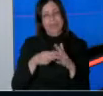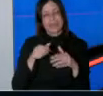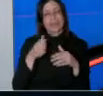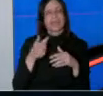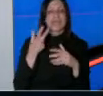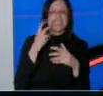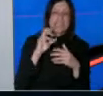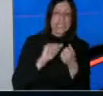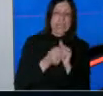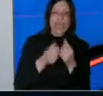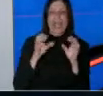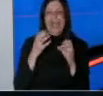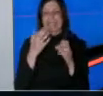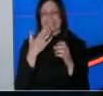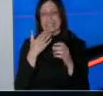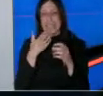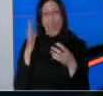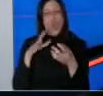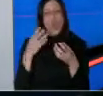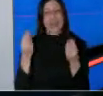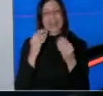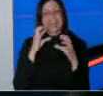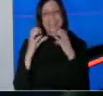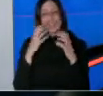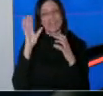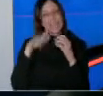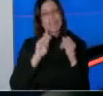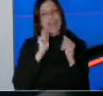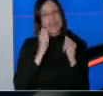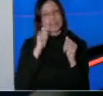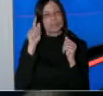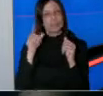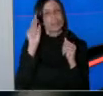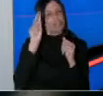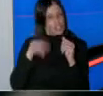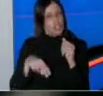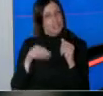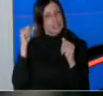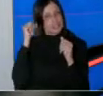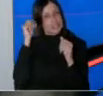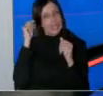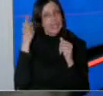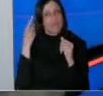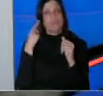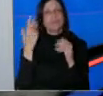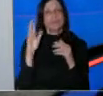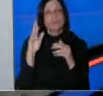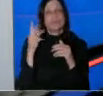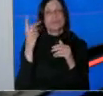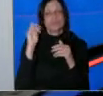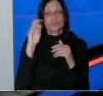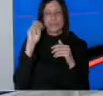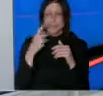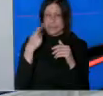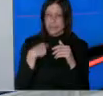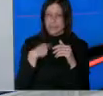או בגלי ישראל, או בכלי תקשורת שתומך, גם למגישים שם ולמראיינים שם יש אוזניה ומדבר. רונן אומר לי